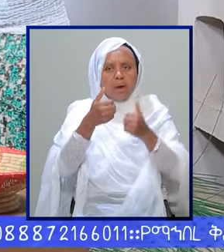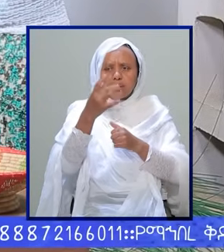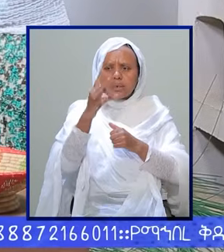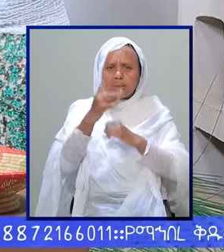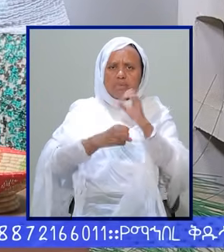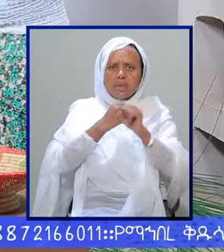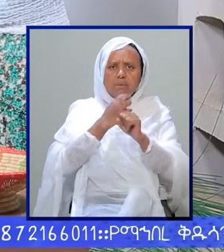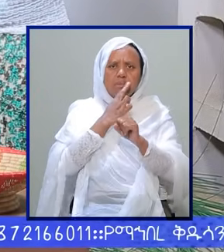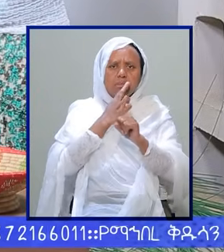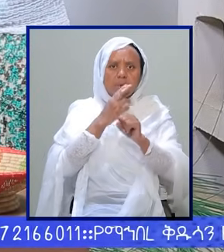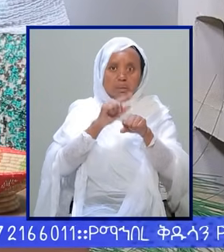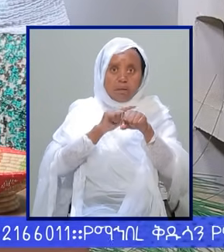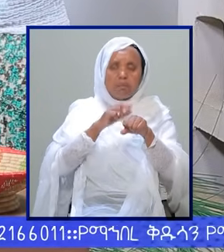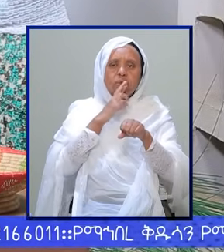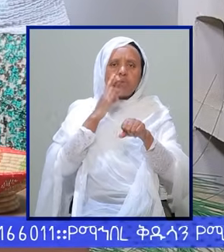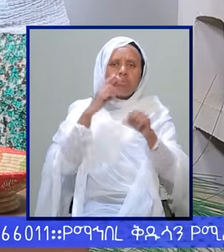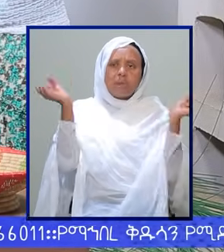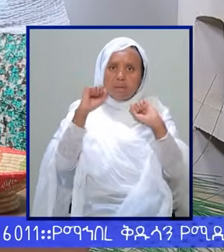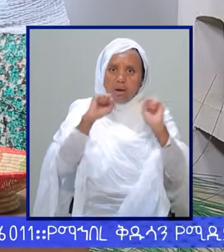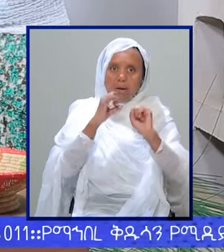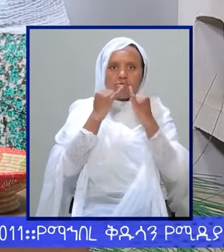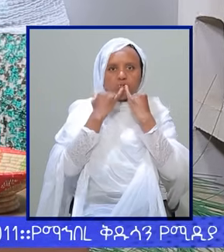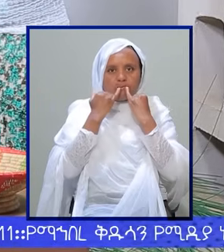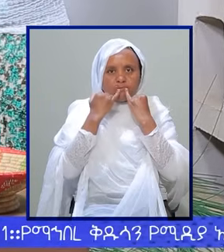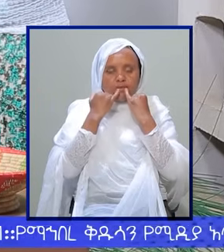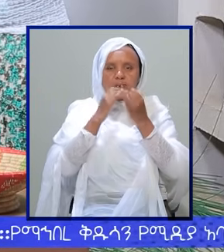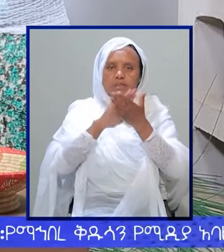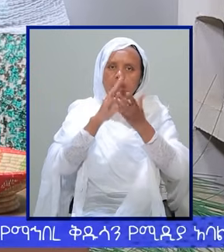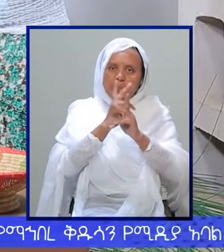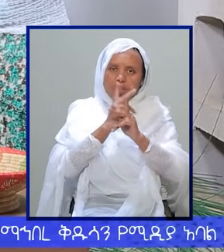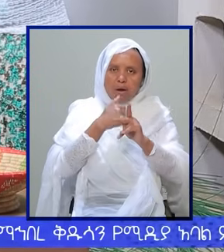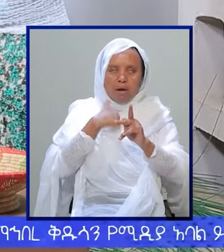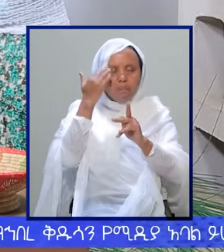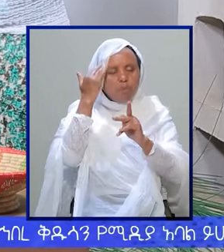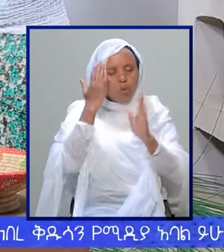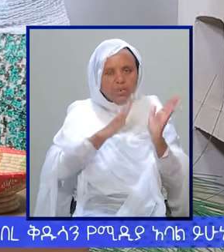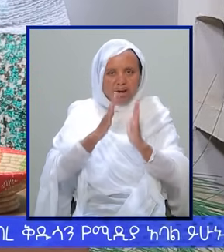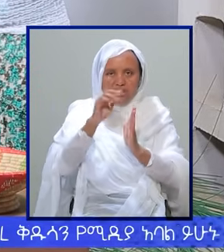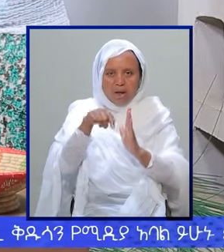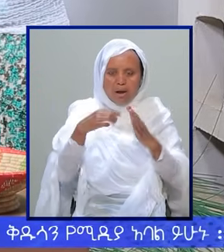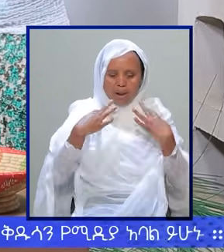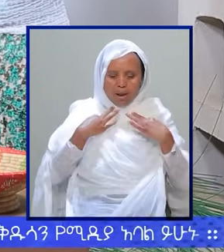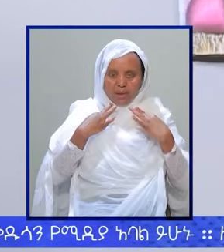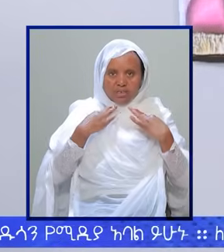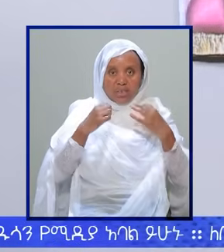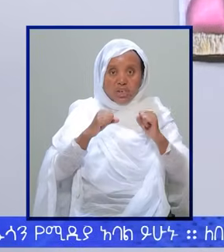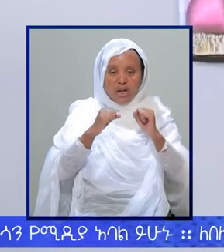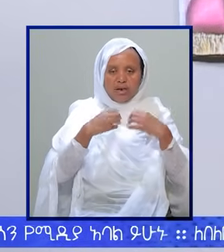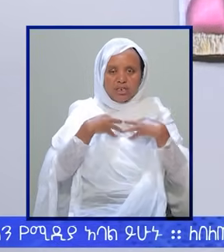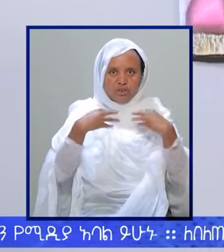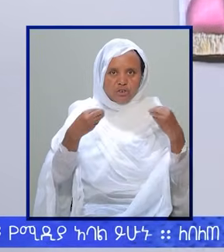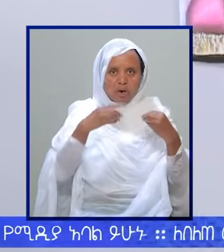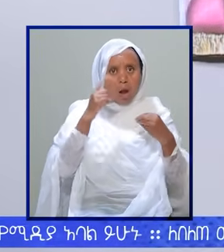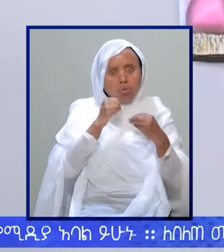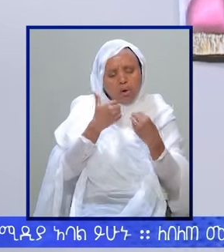18 ሰዓት መጾም አለ። ከተጣሉ ሰው ጋር መታረቅ አለ። ንጽህናን መጠበቅ አለ። በአእምሮ መዘጋጀት አለ። ልብስን ከተቻለ ነጭ ልብስ